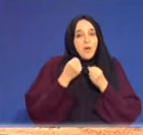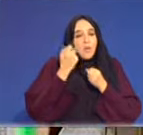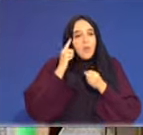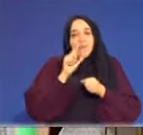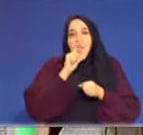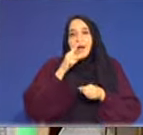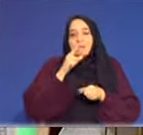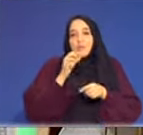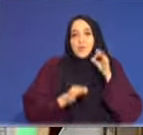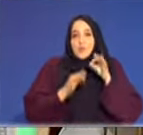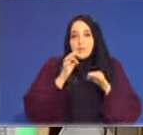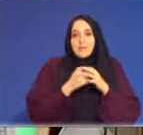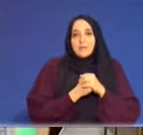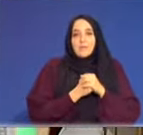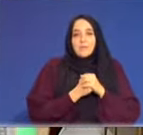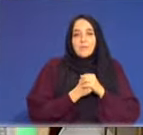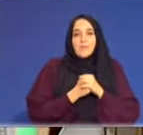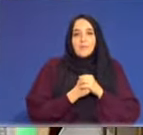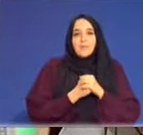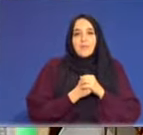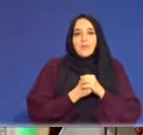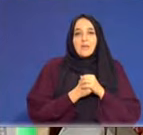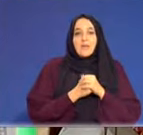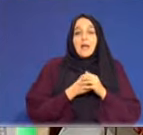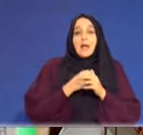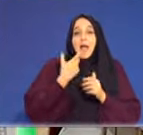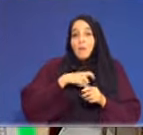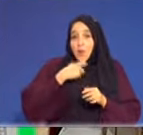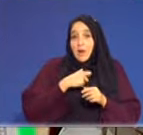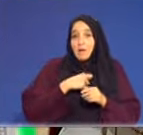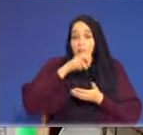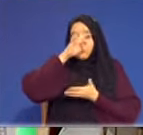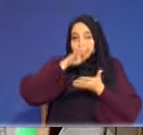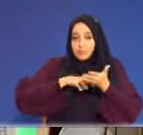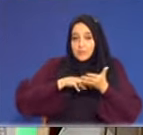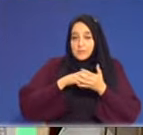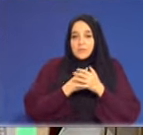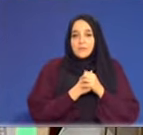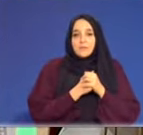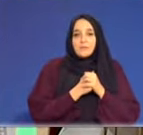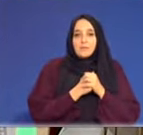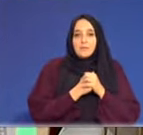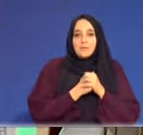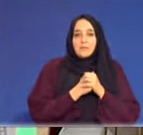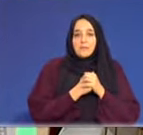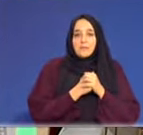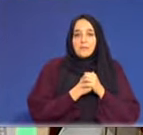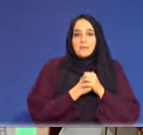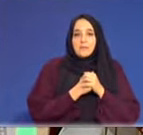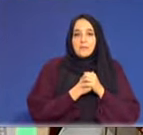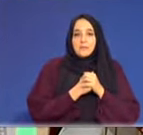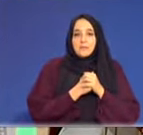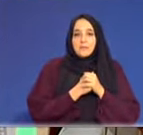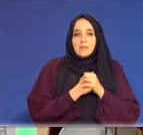القضائية، يعني قمت اكتب لكم عارضة محامي لأنه الخبر جاءكم في الفترة الصباحية حتى توقفوا غدوة